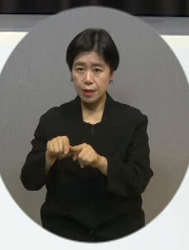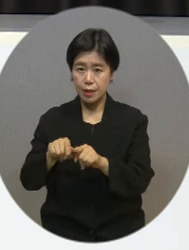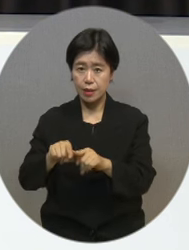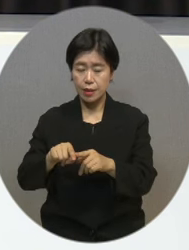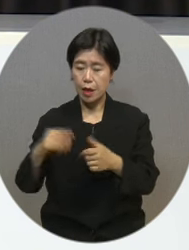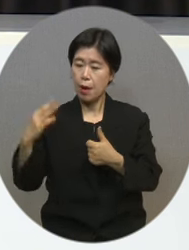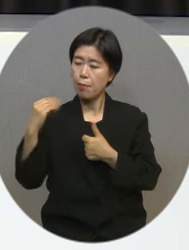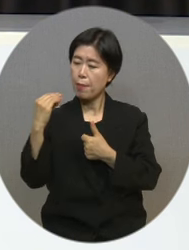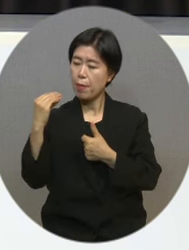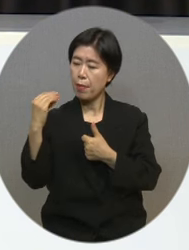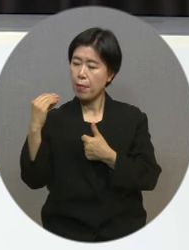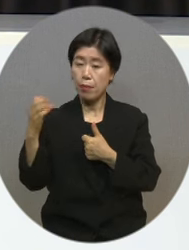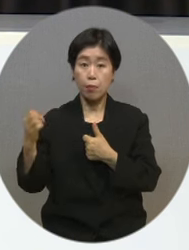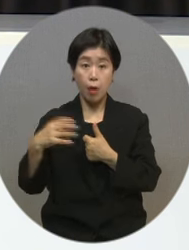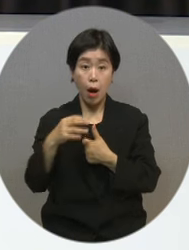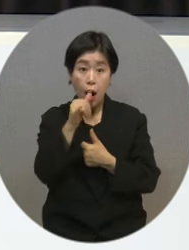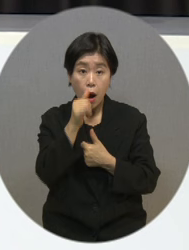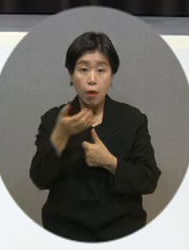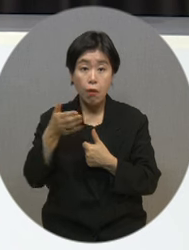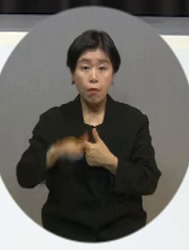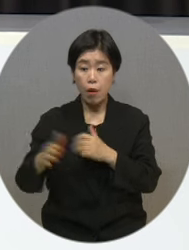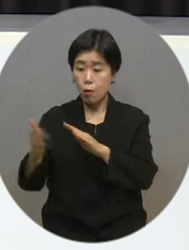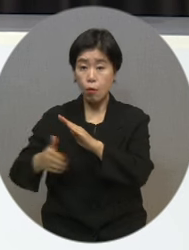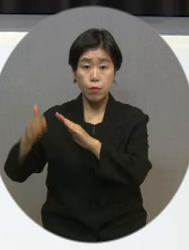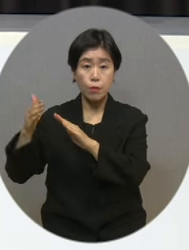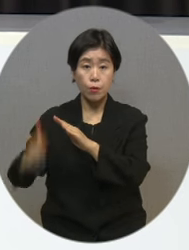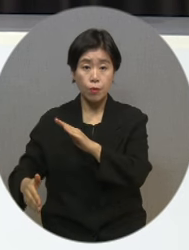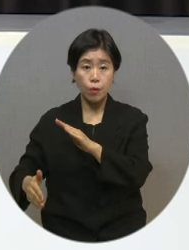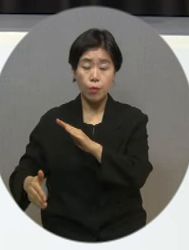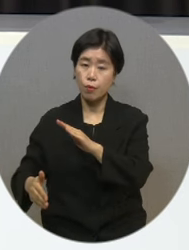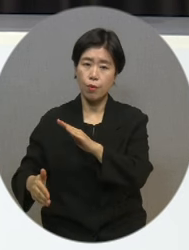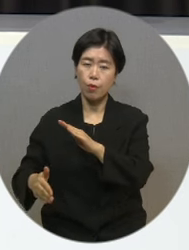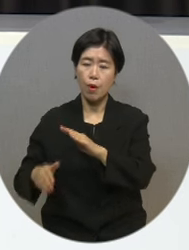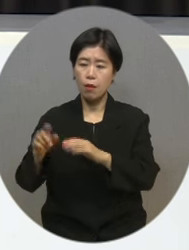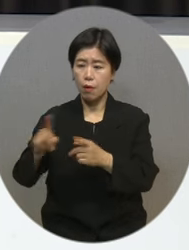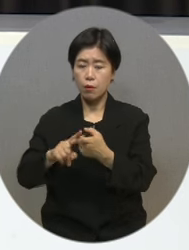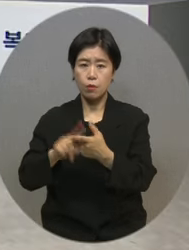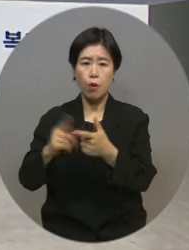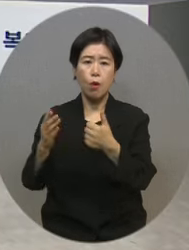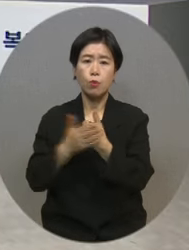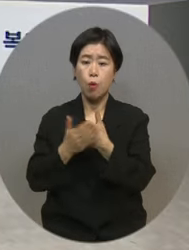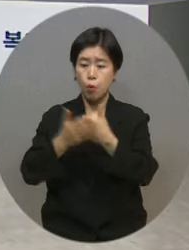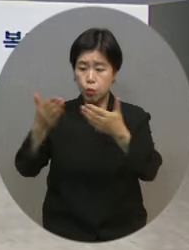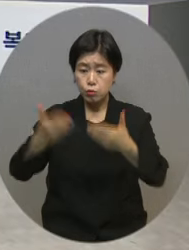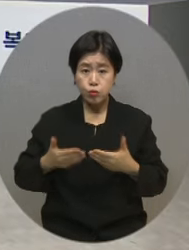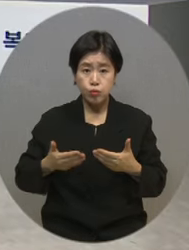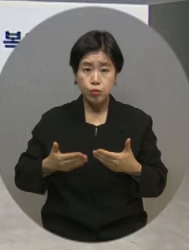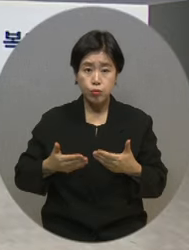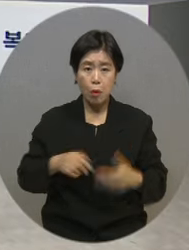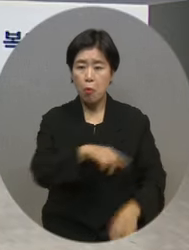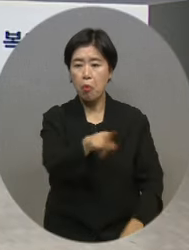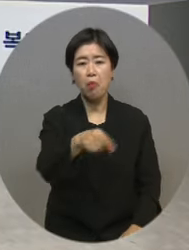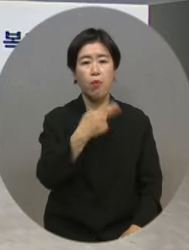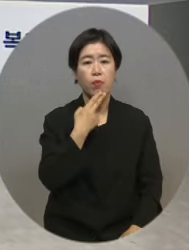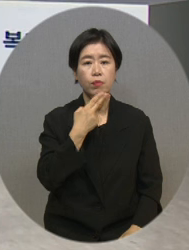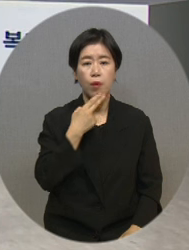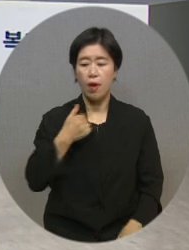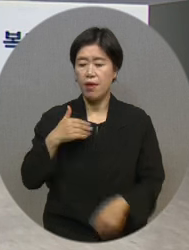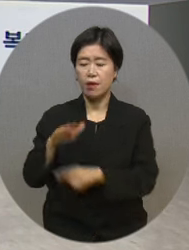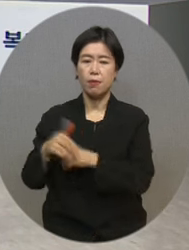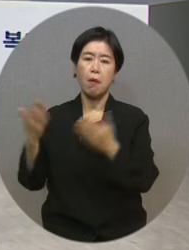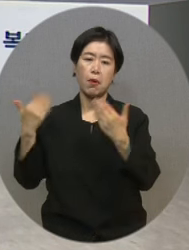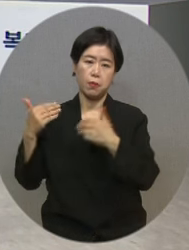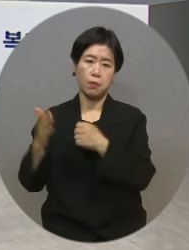봐주는 거죠. 근데 네. 공식적으로는 그런 제공이 전혀 안 됐던 시절에 학교를 다녔기 때문에 네. 사적으로 이렇게 제 형편을